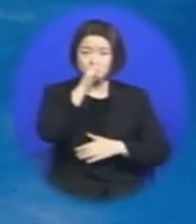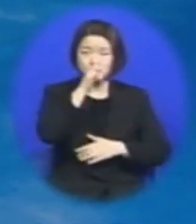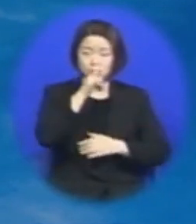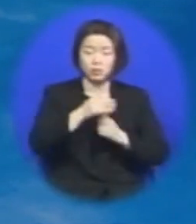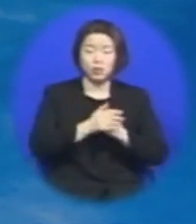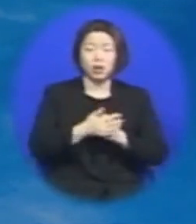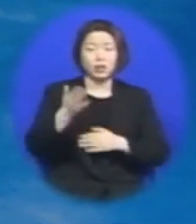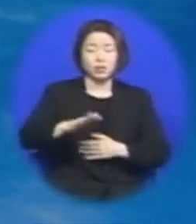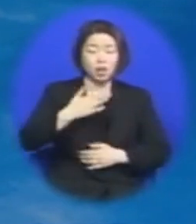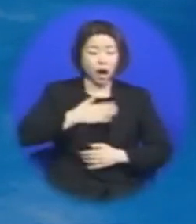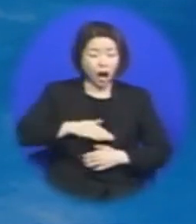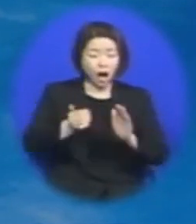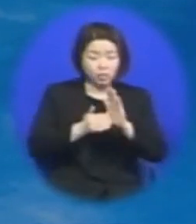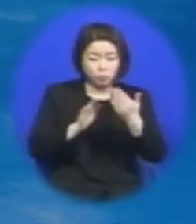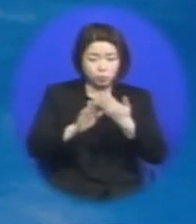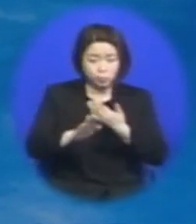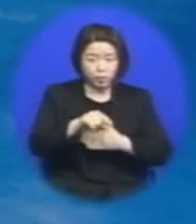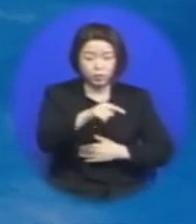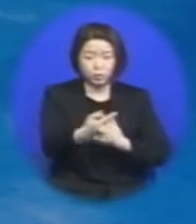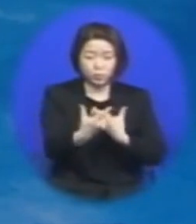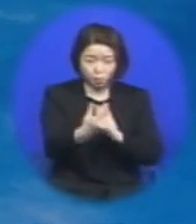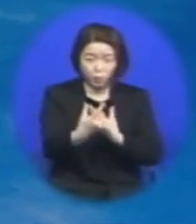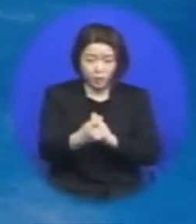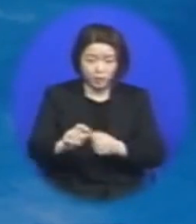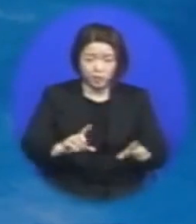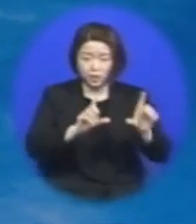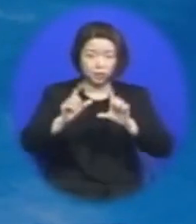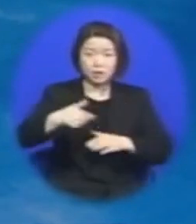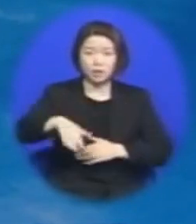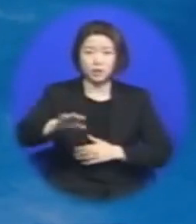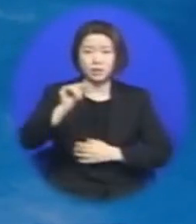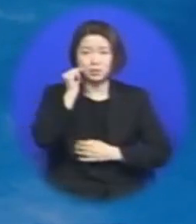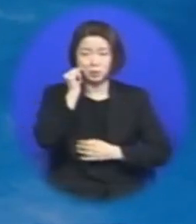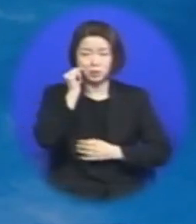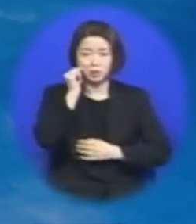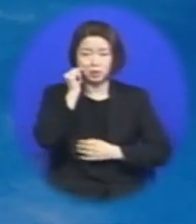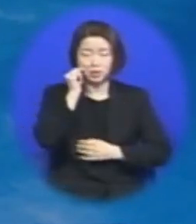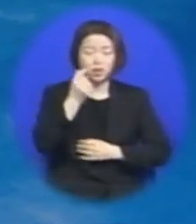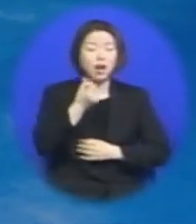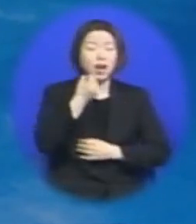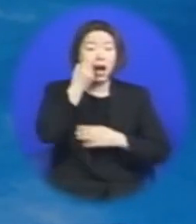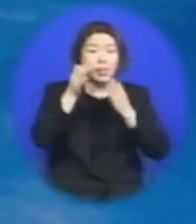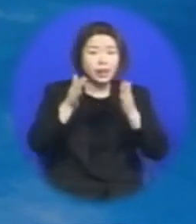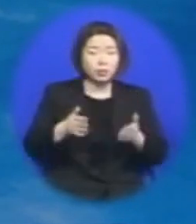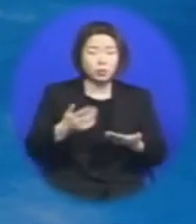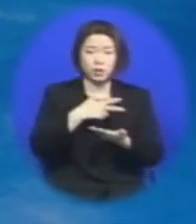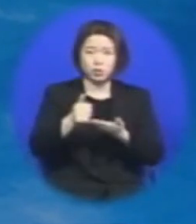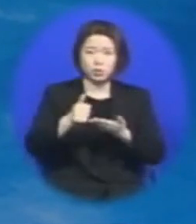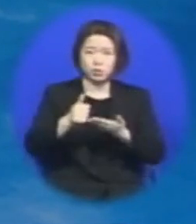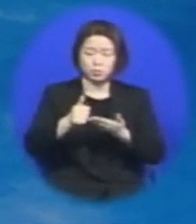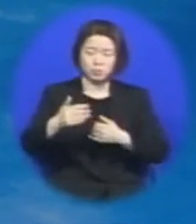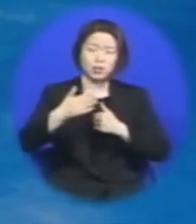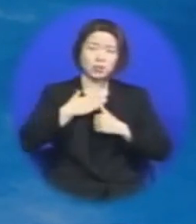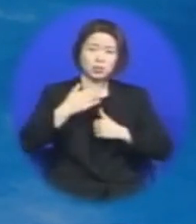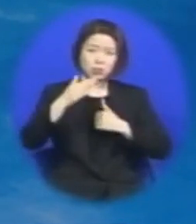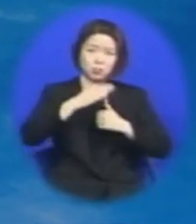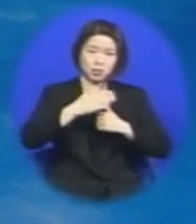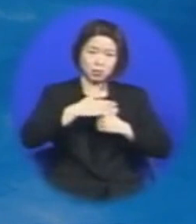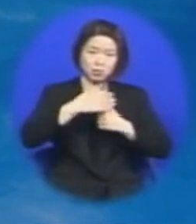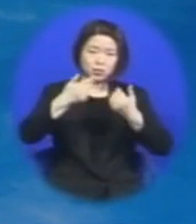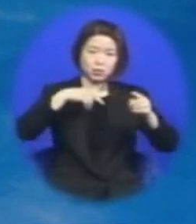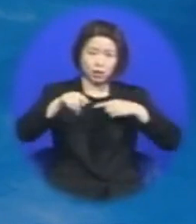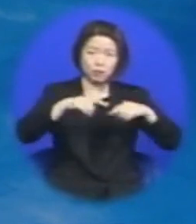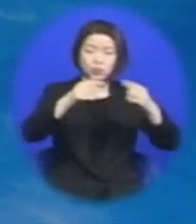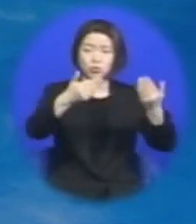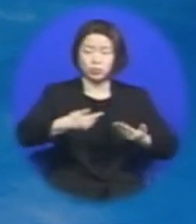알고서야 어떻게 그렇게 살아요 지난 한 달 동안 주님의 다르심이에요 이걸 알고서야 이제 내가 어떻게 그렇게